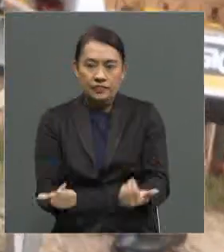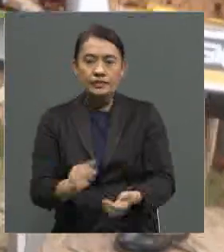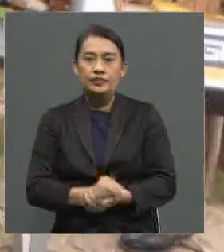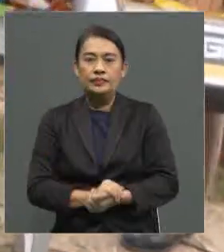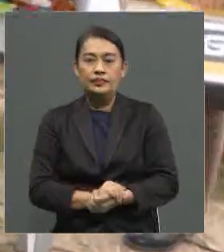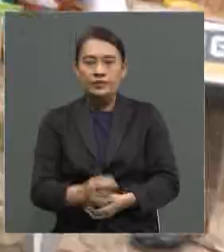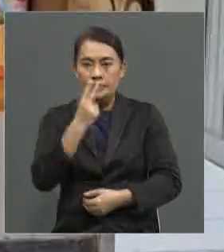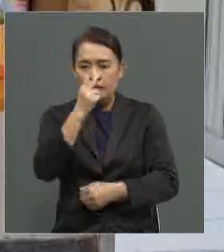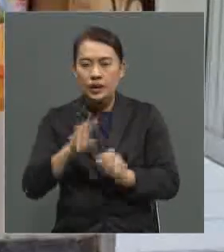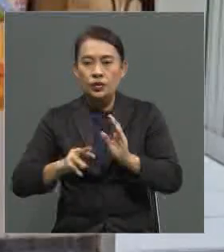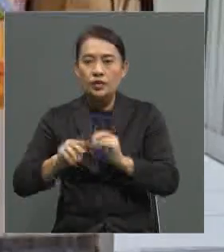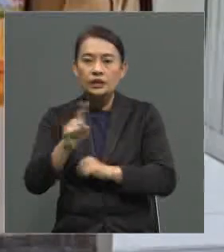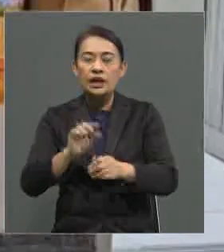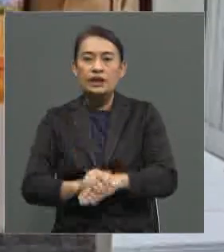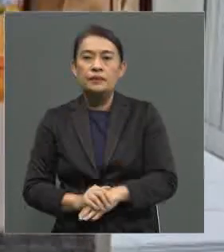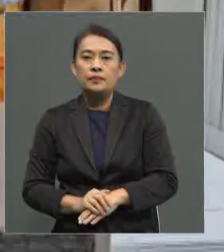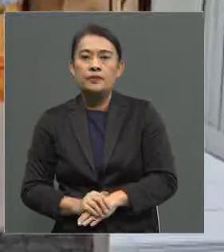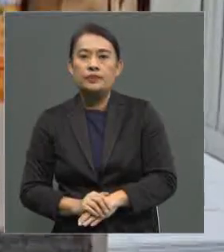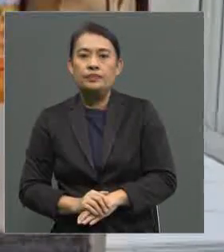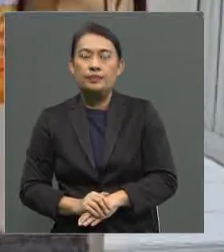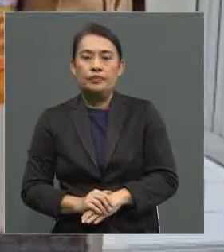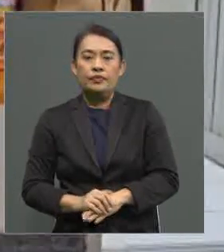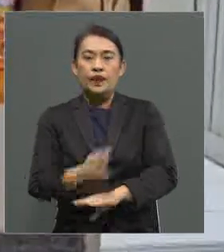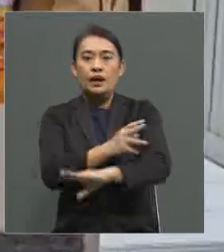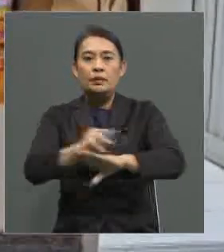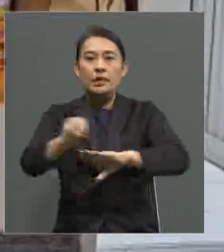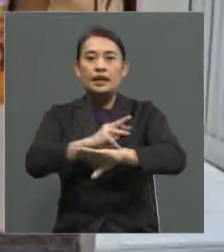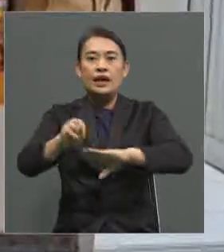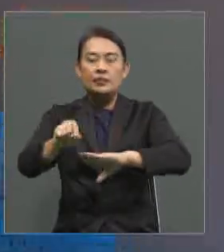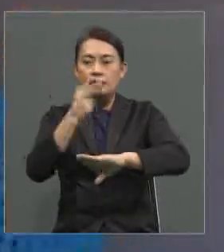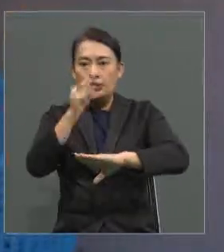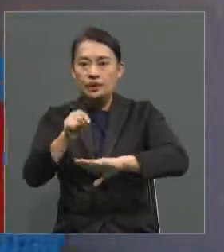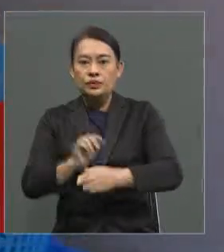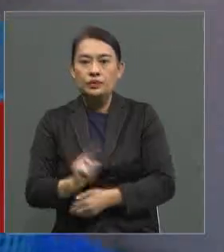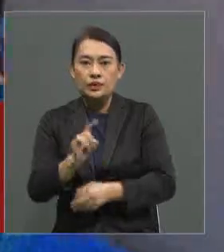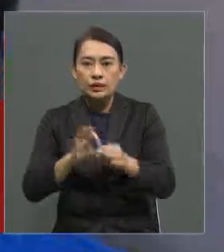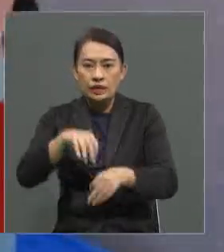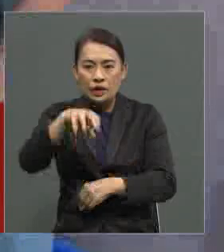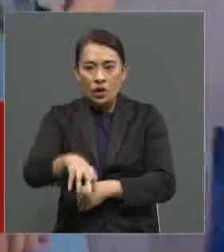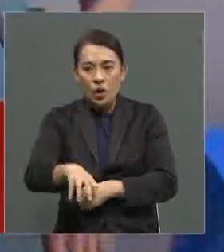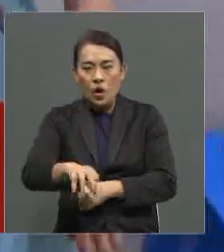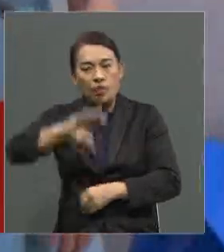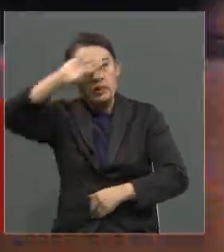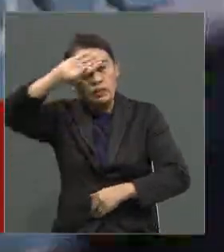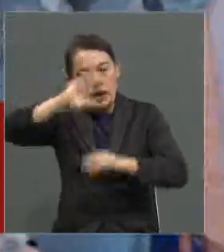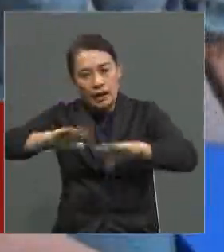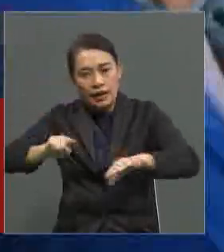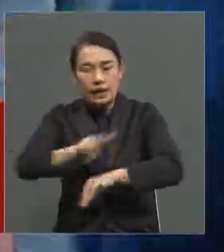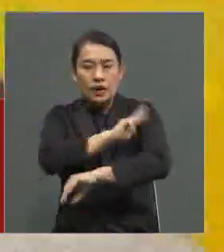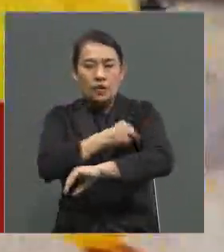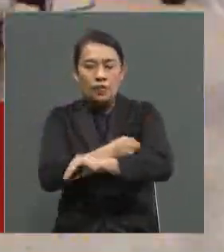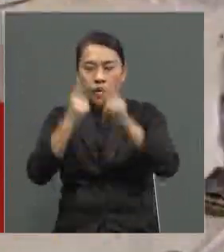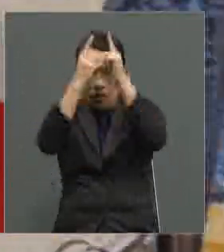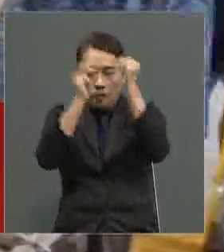ที่จังหวัดมหาสารคามคุณผู้ชมที่โรงพยาบาลมหาสารคามครับในหอผู้ป่วยเด็กโตที่ชั้น6เนี่ยทั้งคุณหมอคุณพยาบาลใ